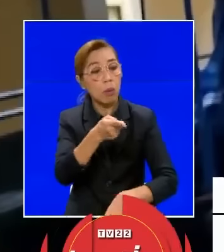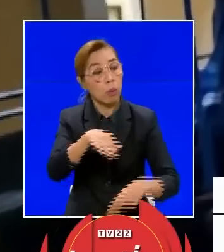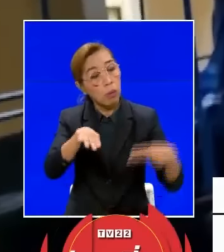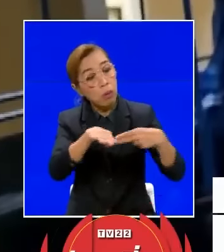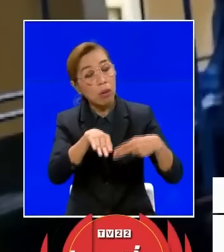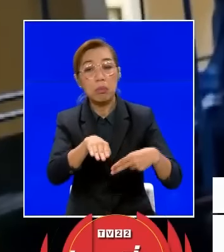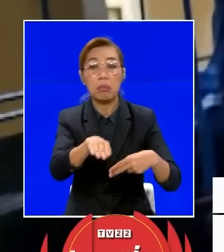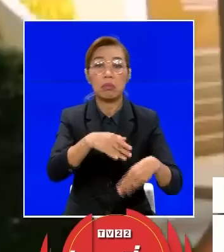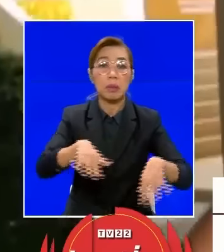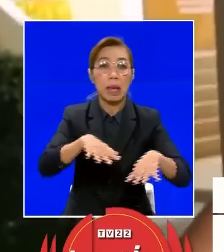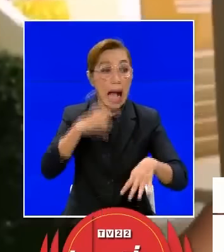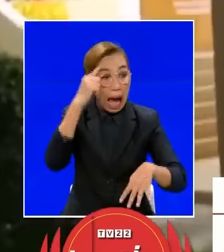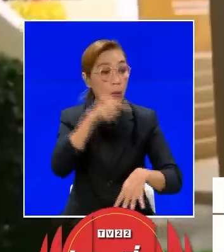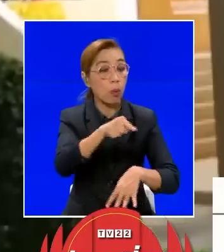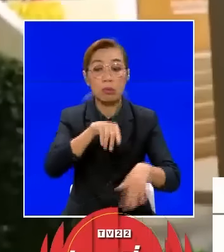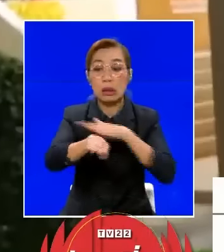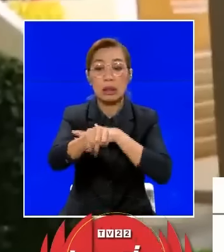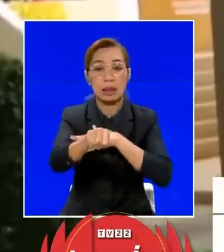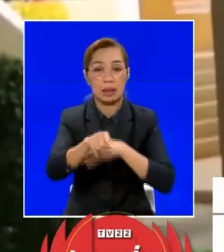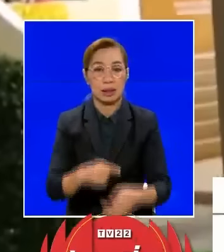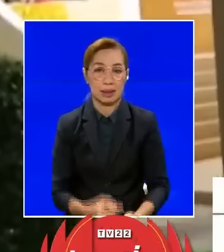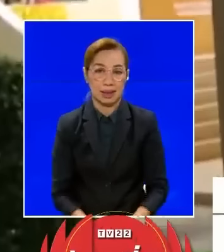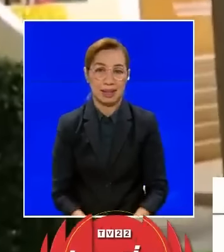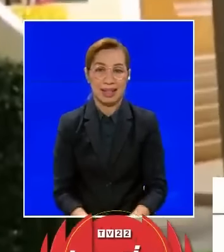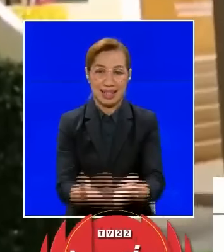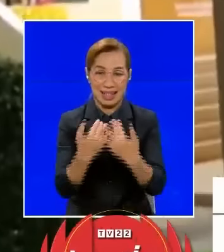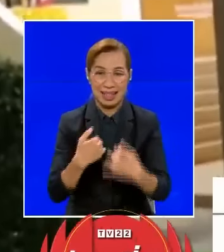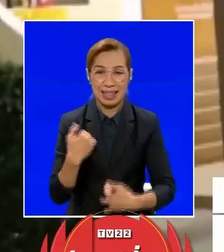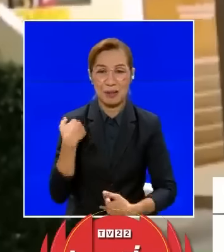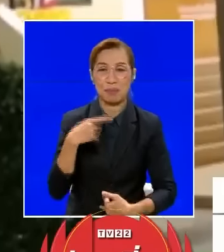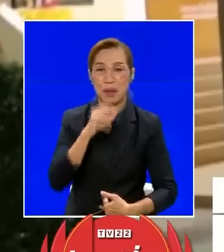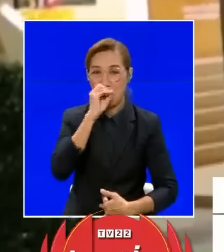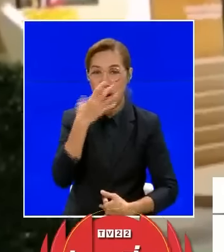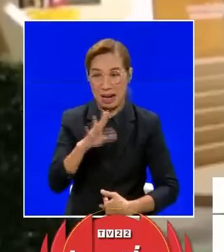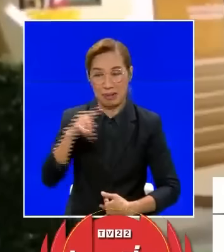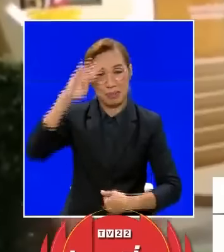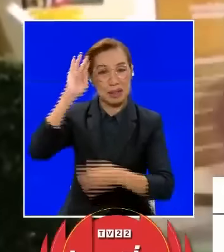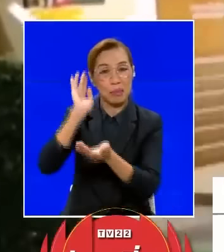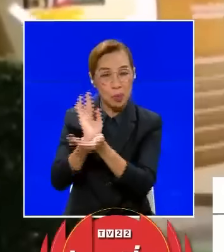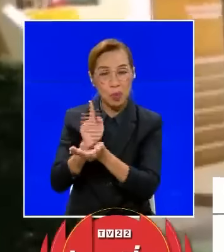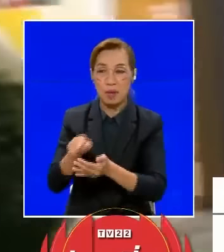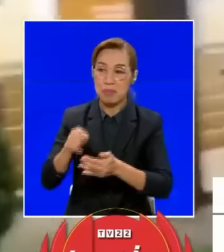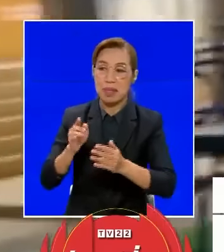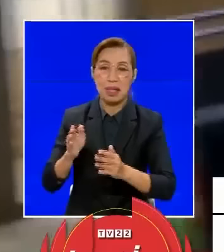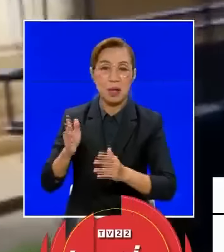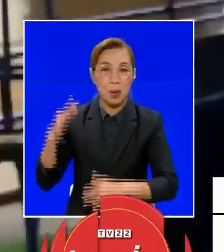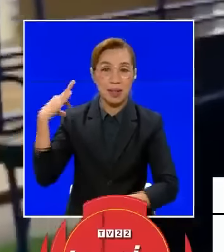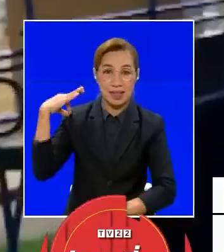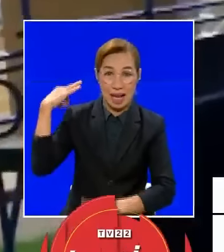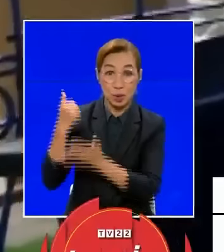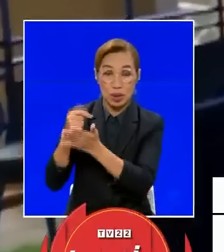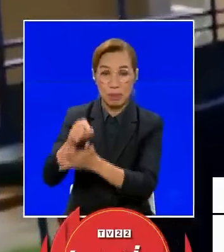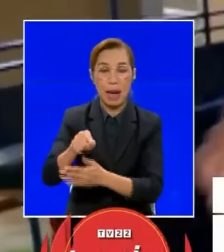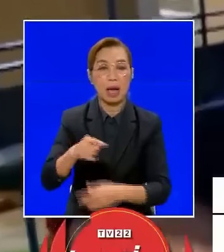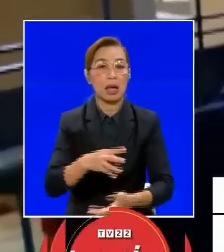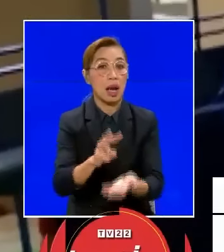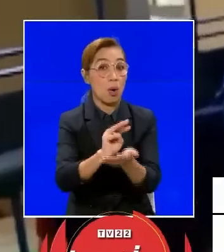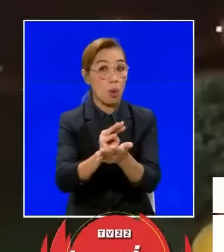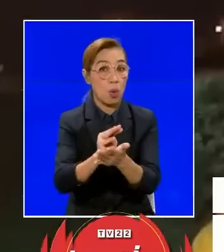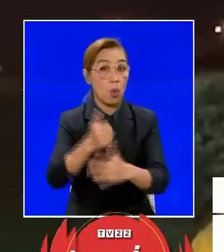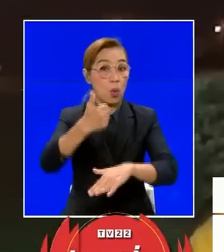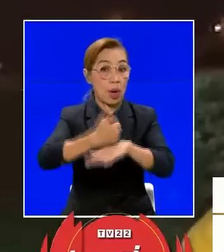แบบนี้เกิดขึ้น ครับ อ่ะอีกคนนึงอย่างที่บอกเขาประสานกันหลายทีมฮะคนนี้เป็นหัวหน้ากู้ภัยบ้านสองเมืองครับคุณชย